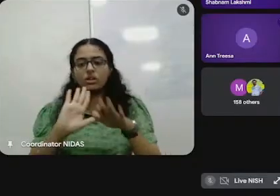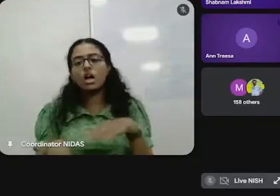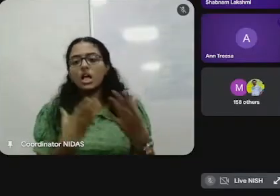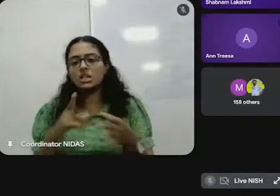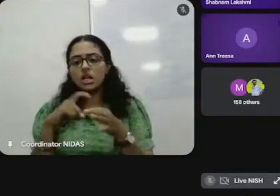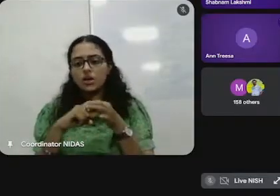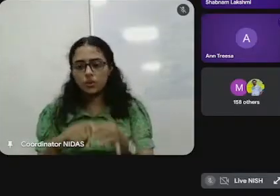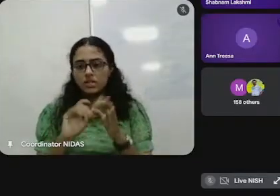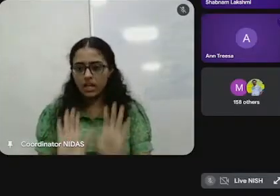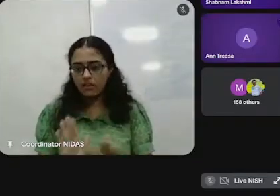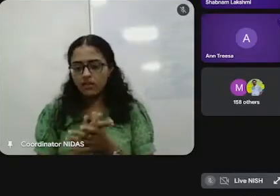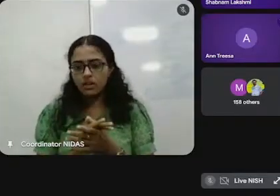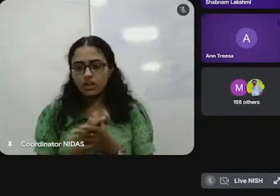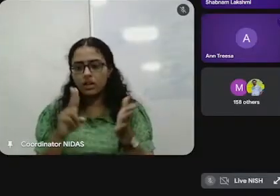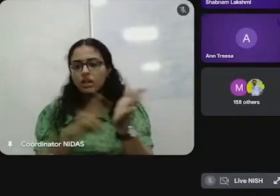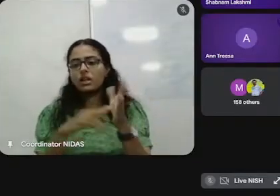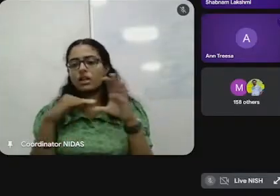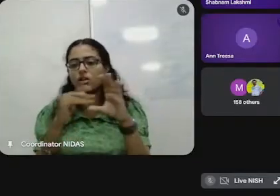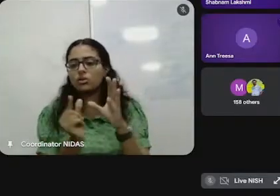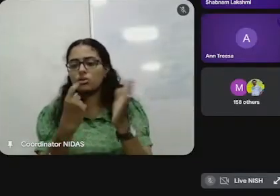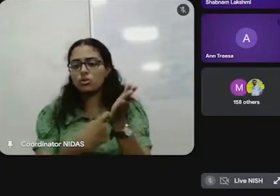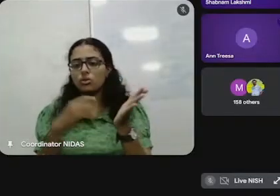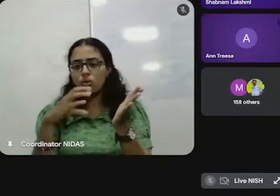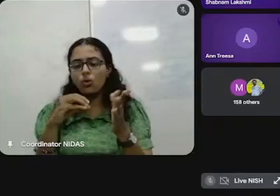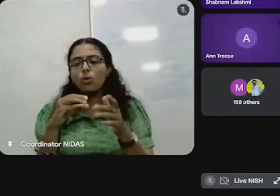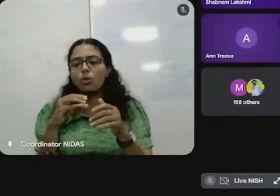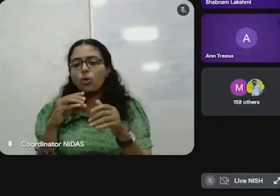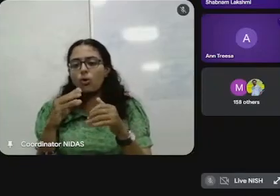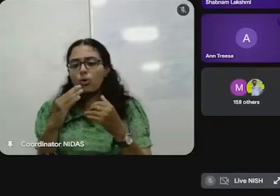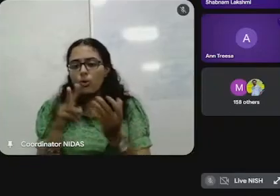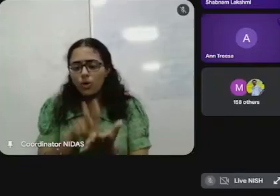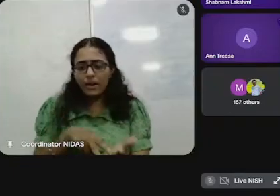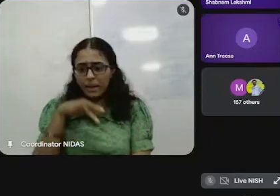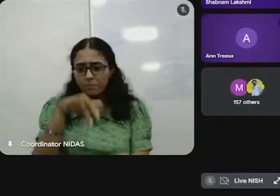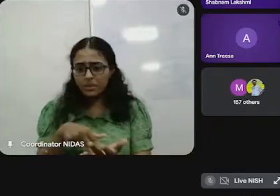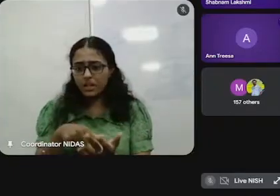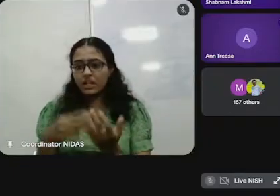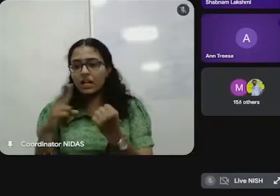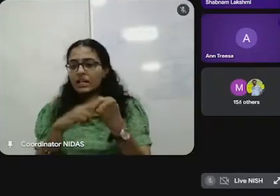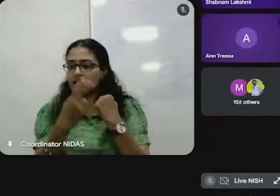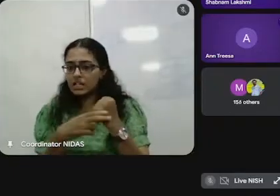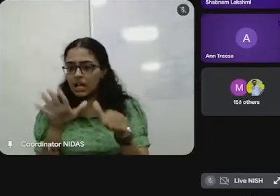മറ്റൊരു ചോദ്യം ചോദിച്ചിട്ടുള്ളത്, ന്യൂറോ റീഹാബിലിറ്റേഷൻ ഫെസിലിറ്റീസ് നിഷിൽ അവൈലബിൾ ആണോ എന്ന് ചോദിക്കുന്നത്, ഇൻപേഷ്യന്റ് ആയിട്ടുള്ളതിൽ.